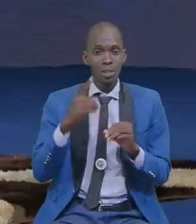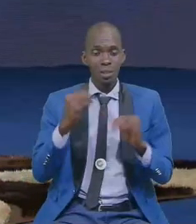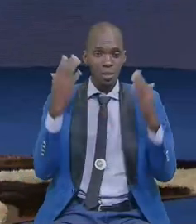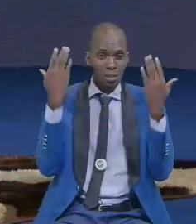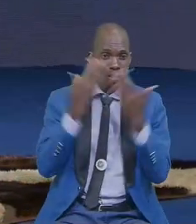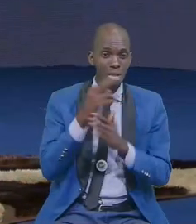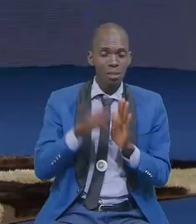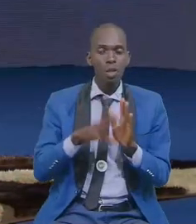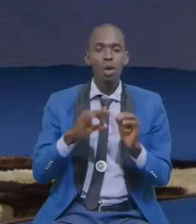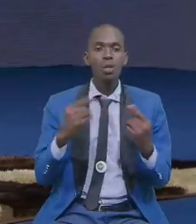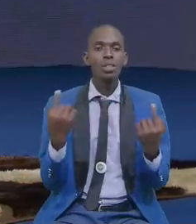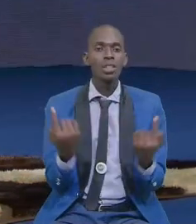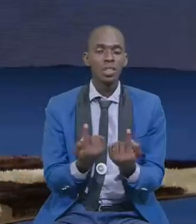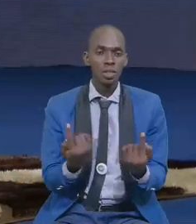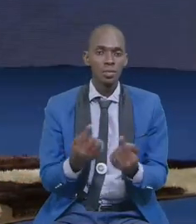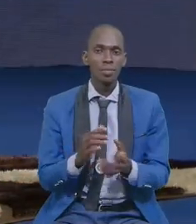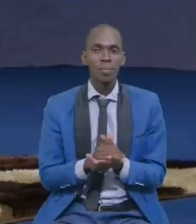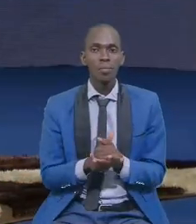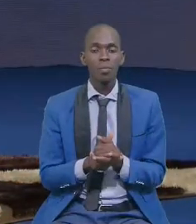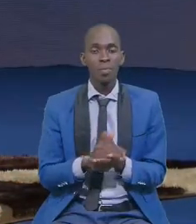dans les ténèbres du péché.